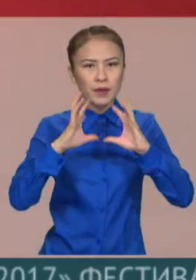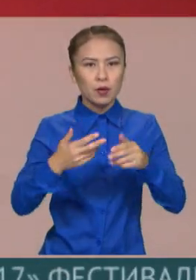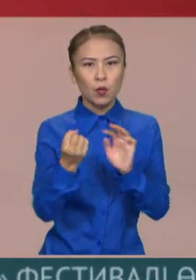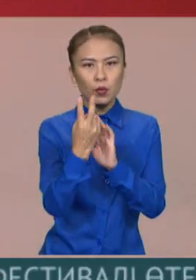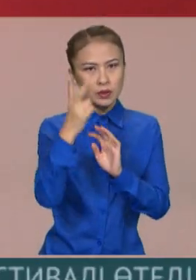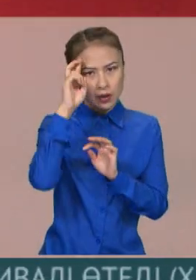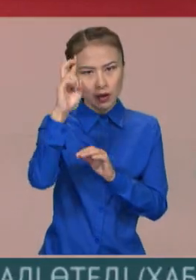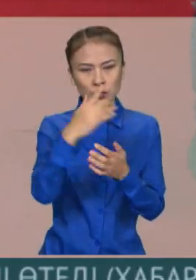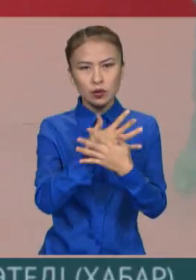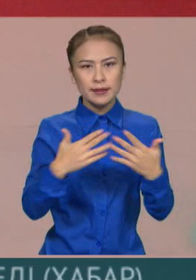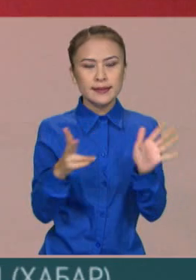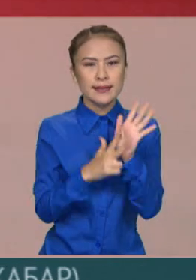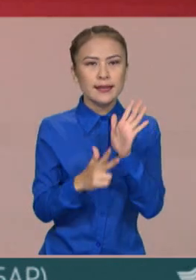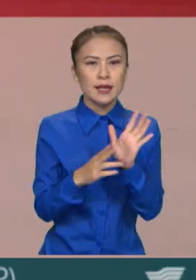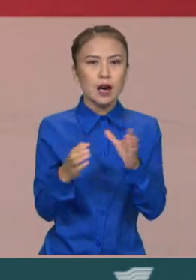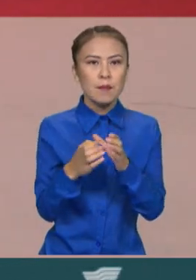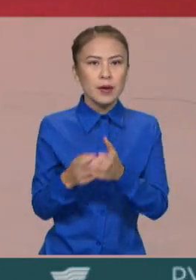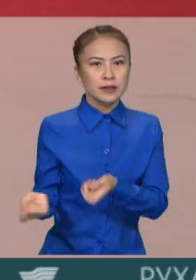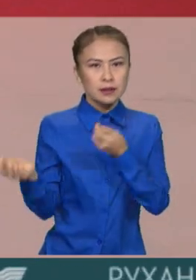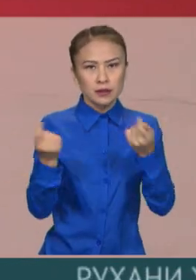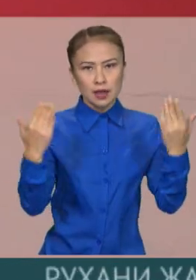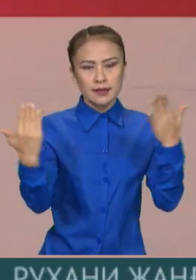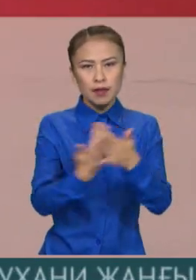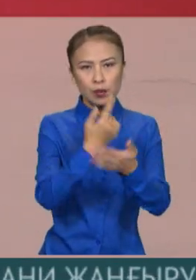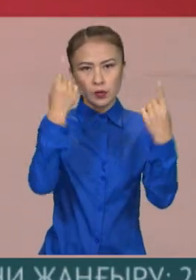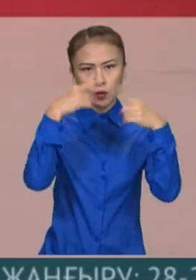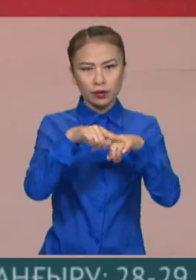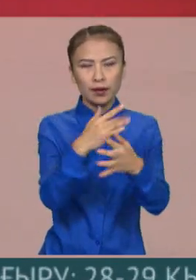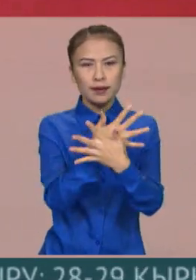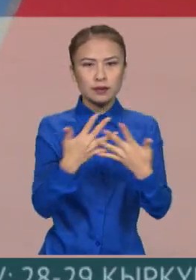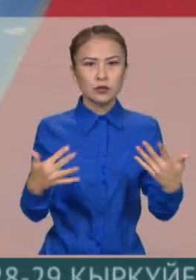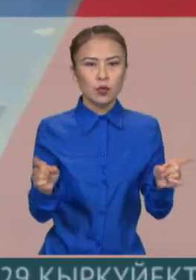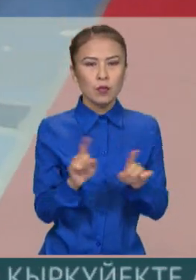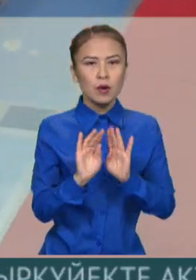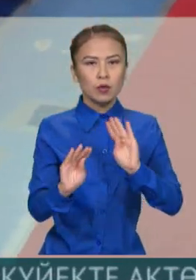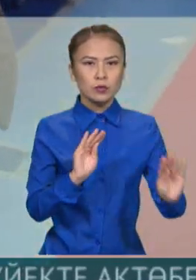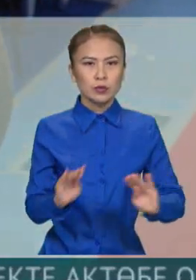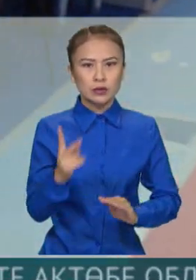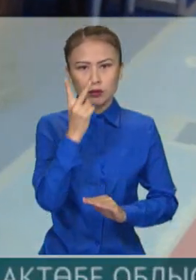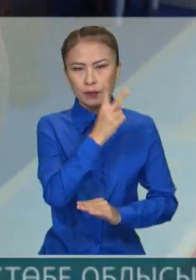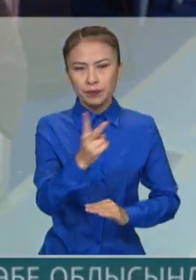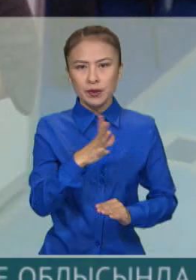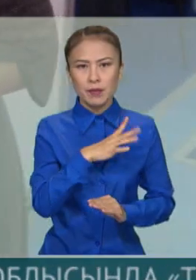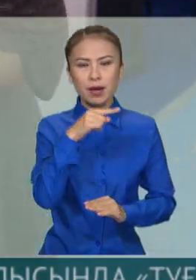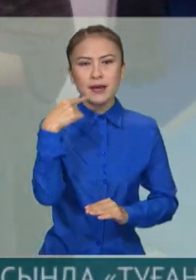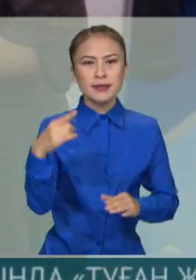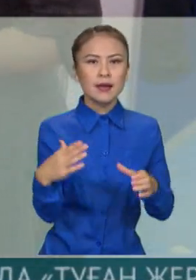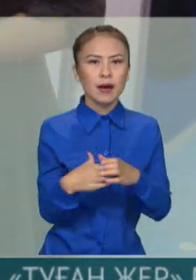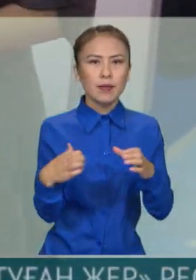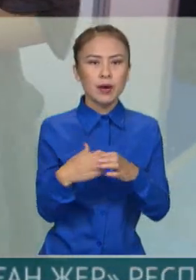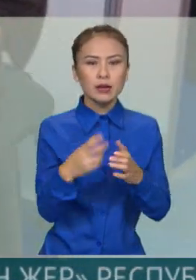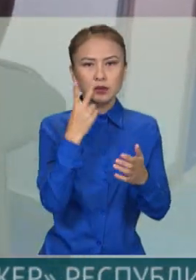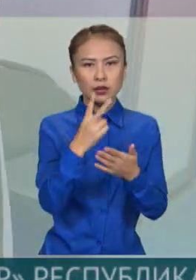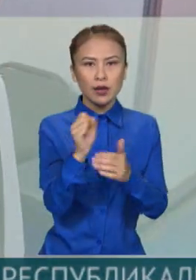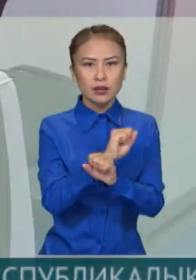12 елінен 80 компания келіп, өзінің заманауи техникаларын, технологияларын қойыпты. Міне, мына жерде ресейлік компания